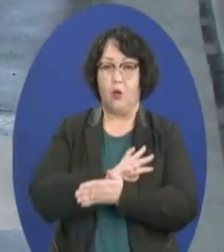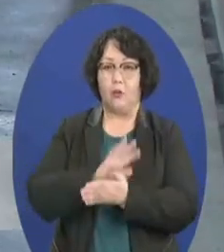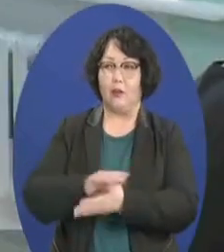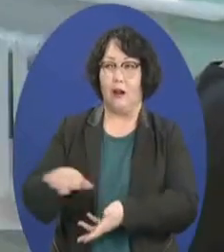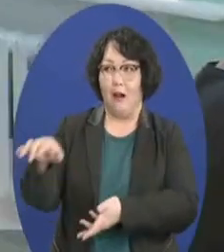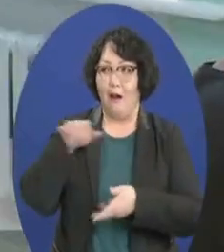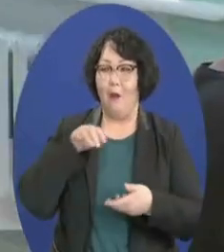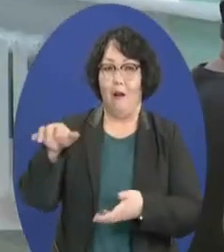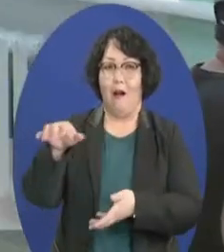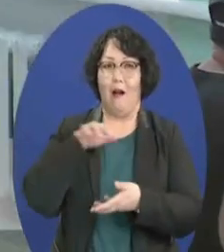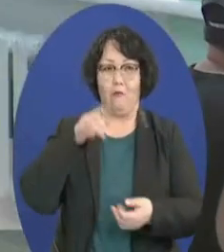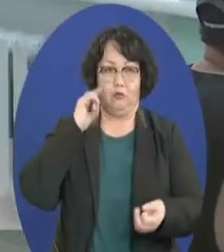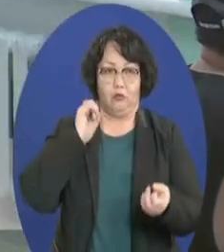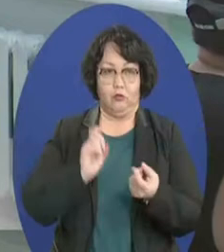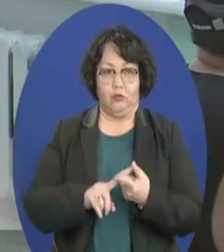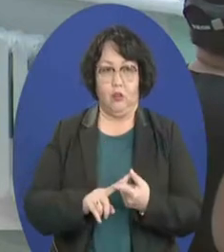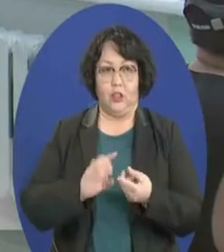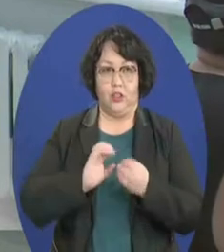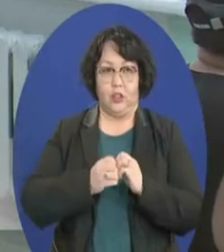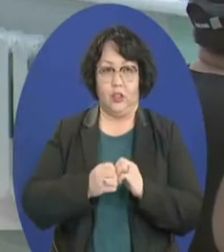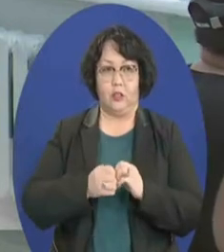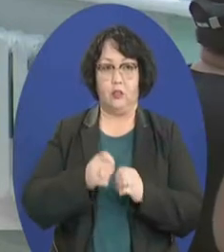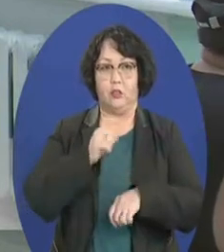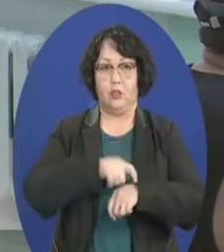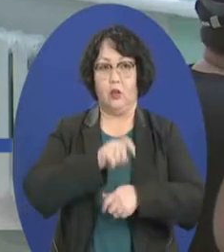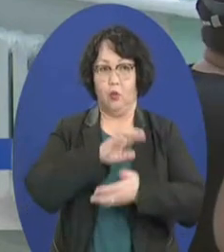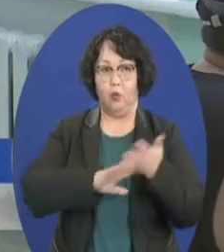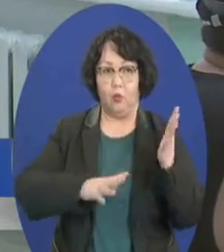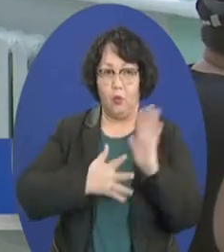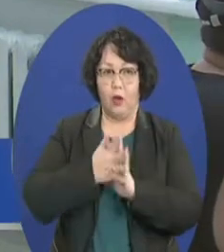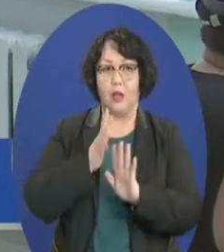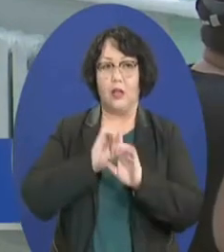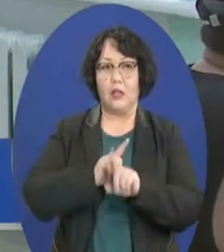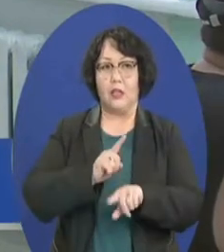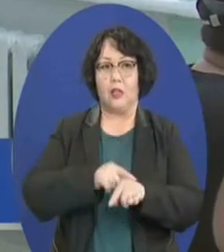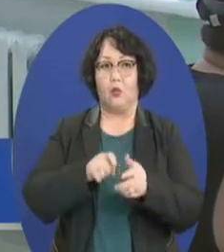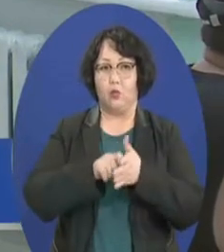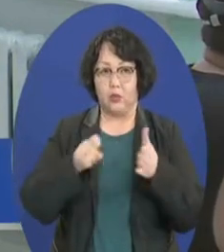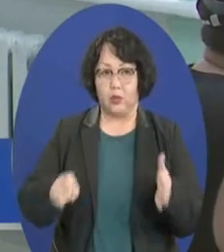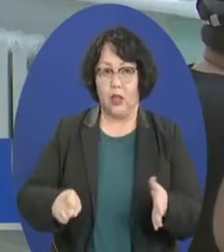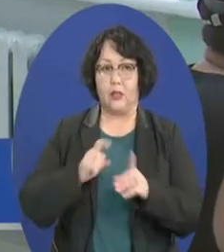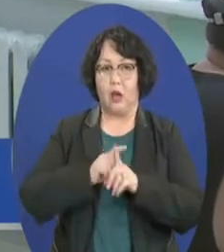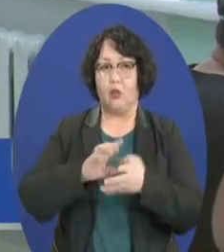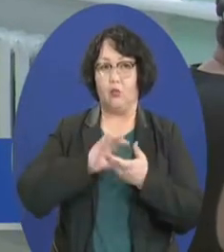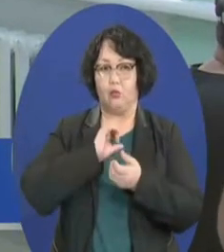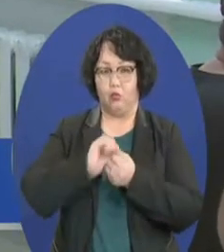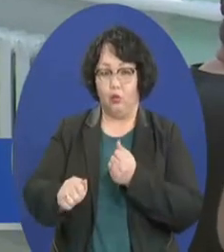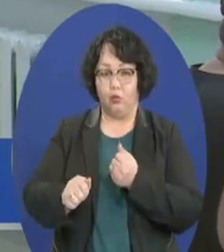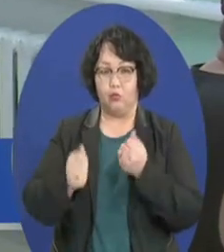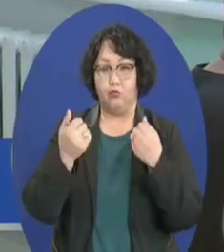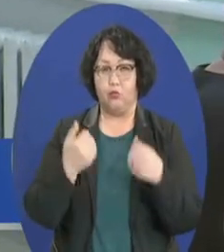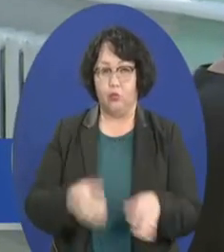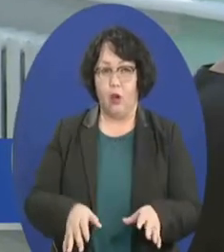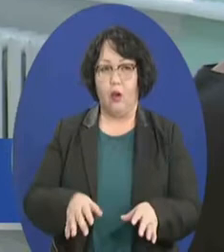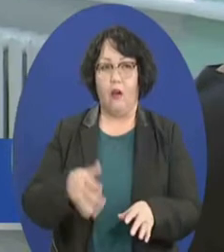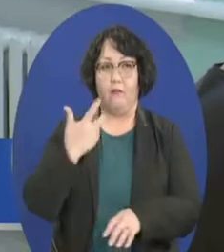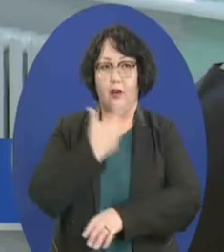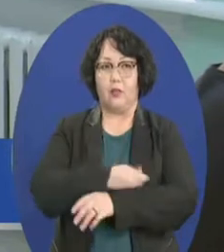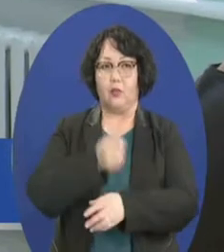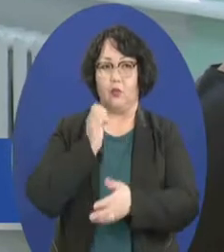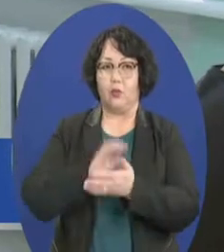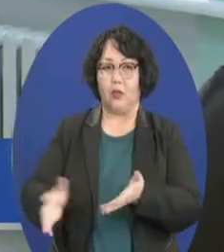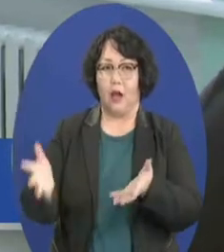байна. Вакцины төлбөрүүд график цаг хугацаанд төлөгдсөн. Тэгэхээр бидний хувьд бол вакцин зүйлтийн худалдан авалтын